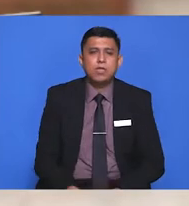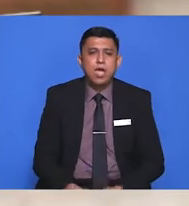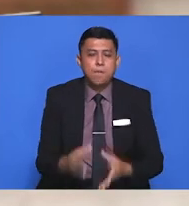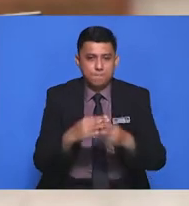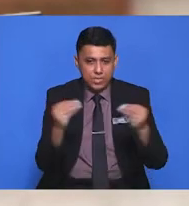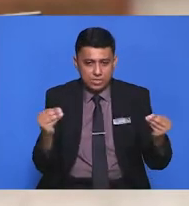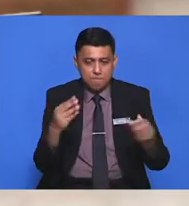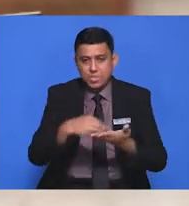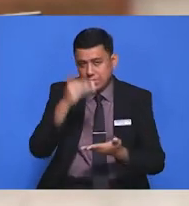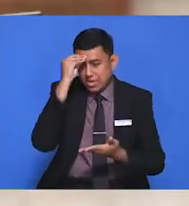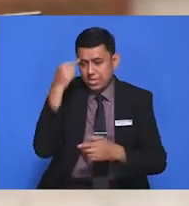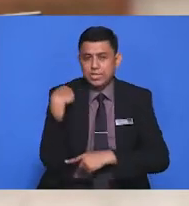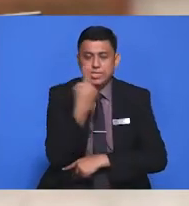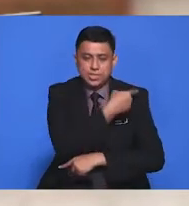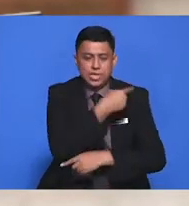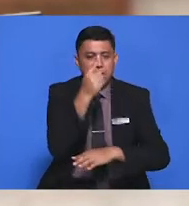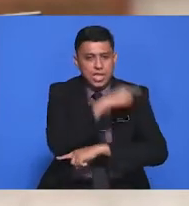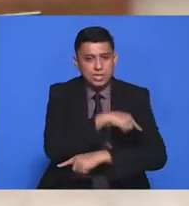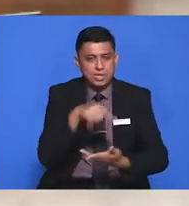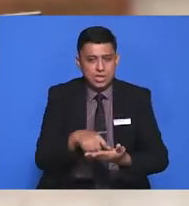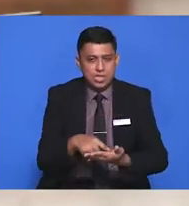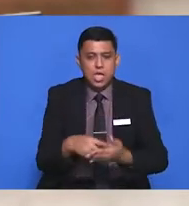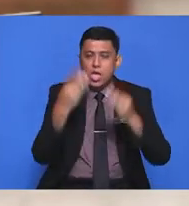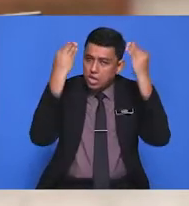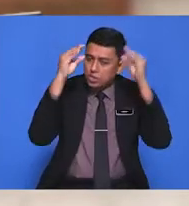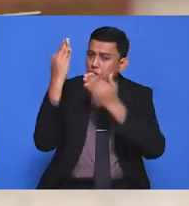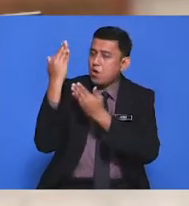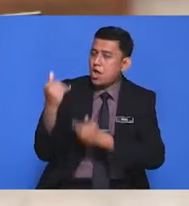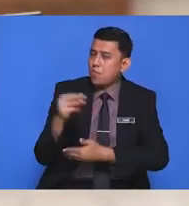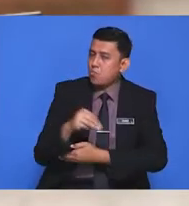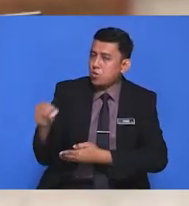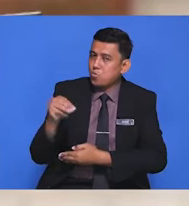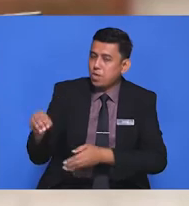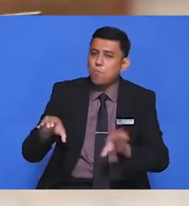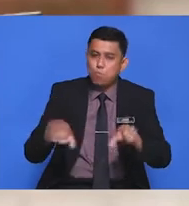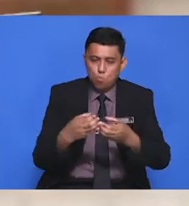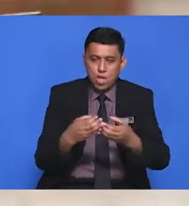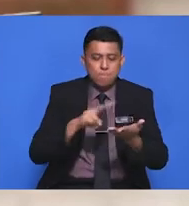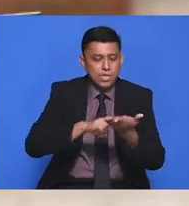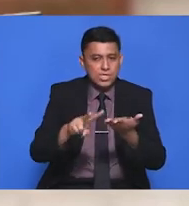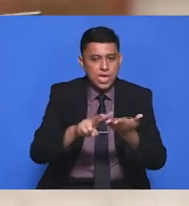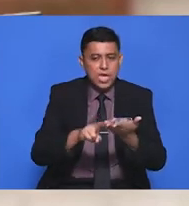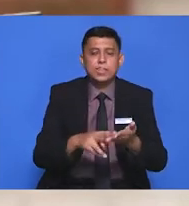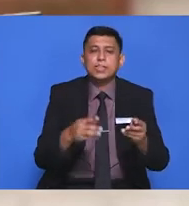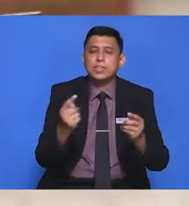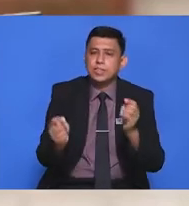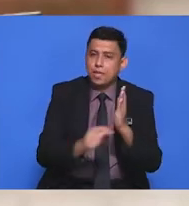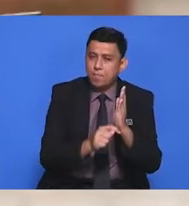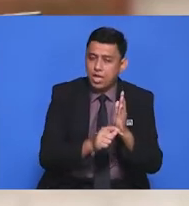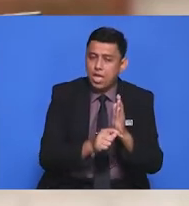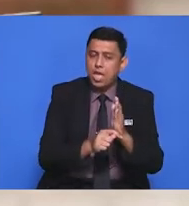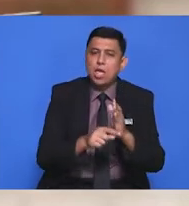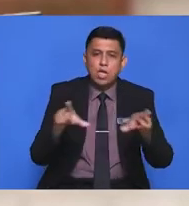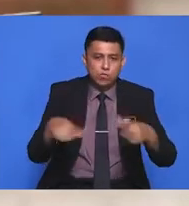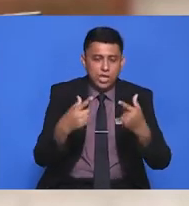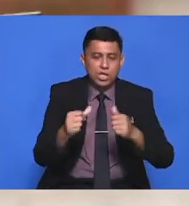sesi pembelajaran kita pada hari ini. Cikgu berharap murid-murid akan membuat bacaan tambahan dan juga melakukan aktiviti